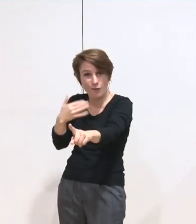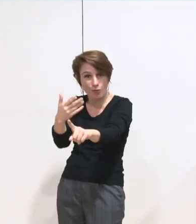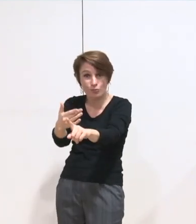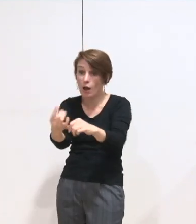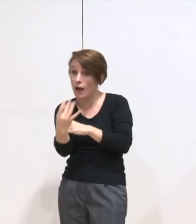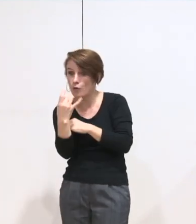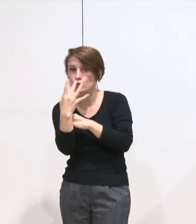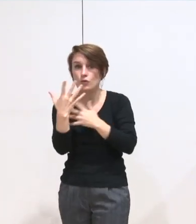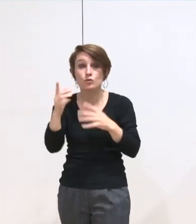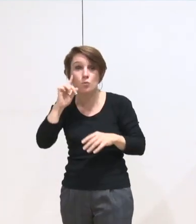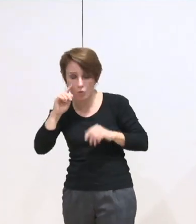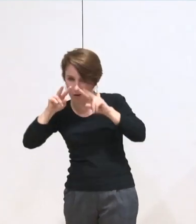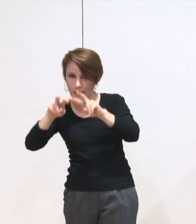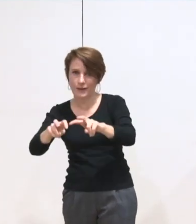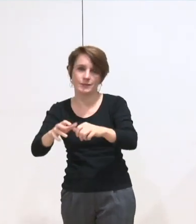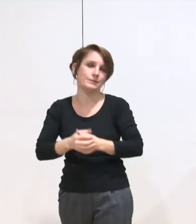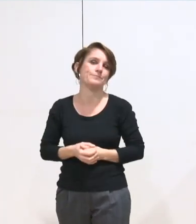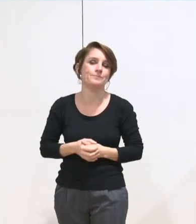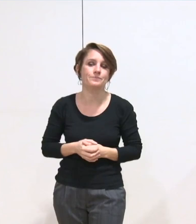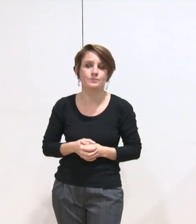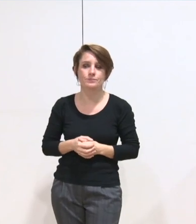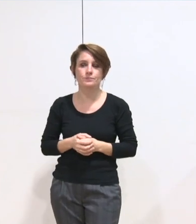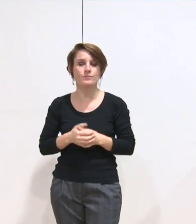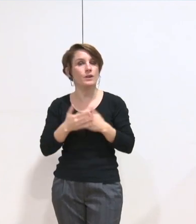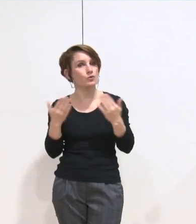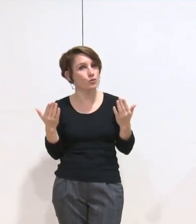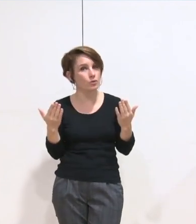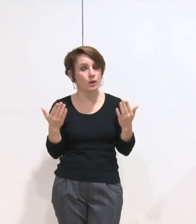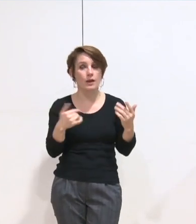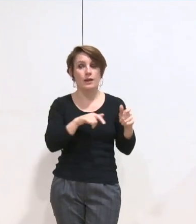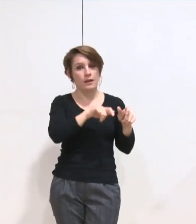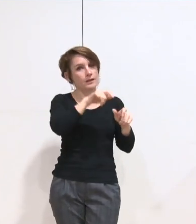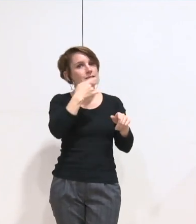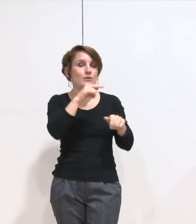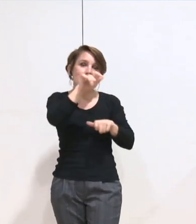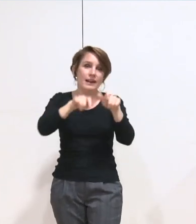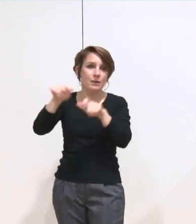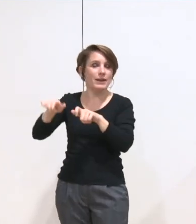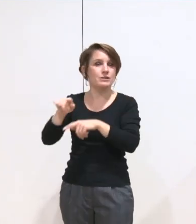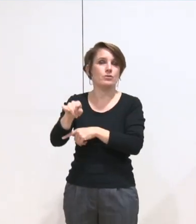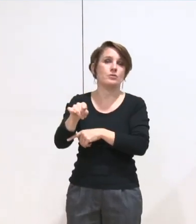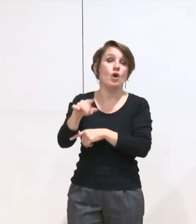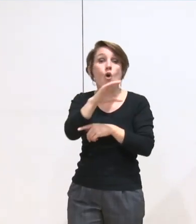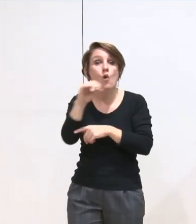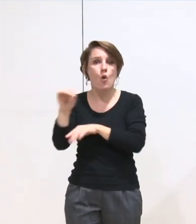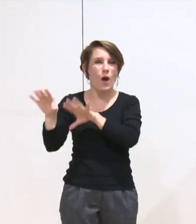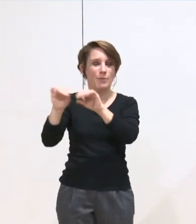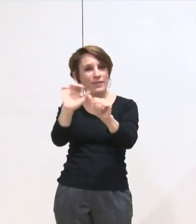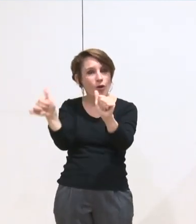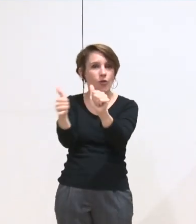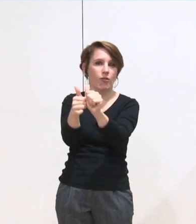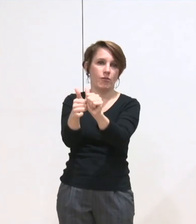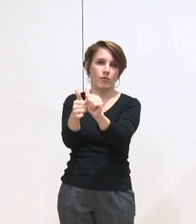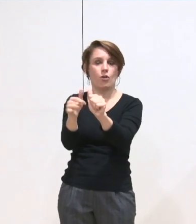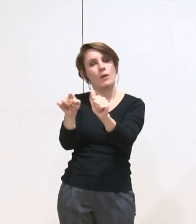paraissait être quelque chose d'important. Vous le voyez, les décohabitants sont considérés, mais ne sont pas considérés comme les signataires de bail et